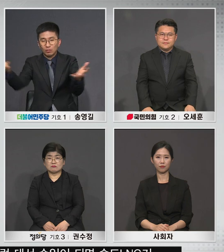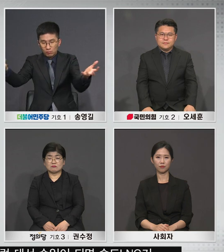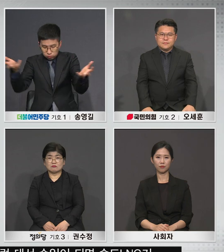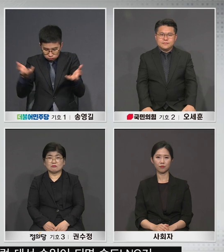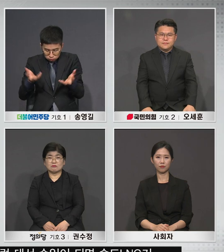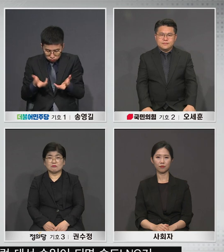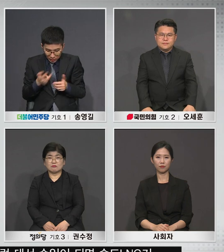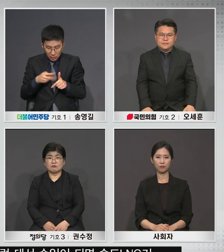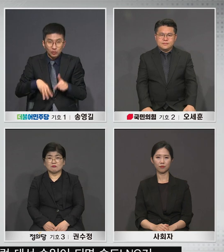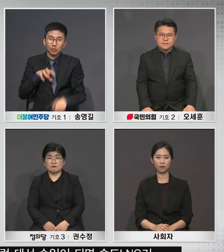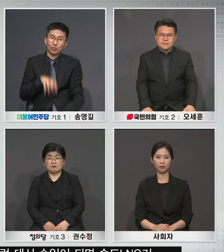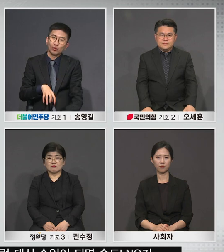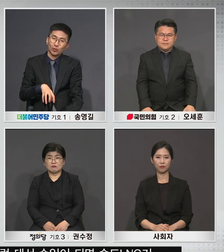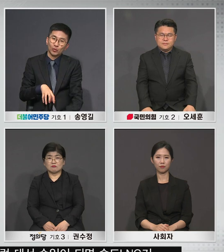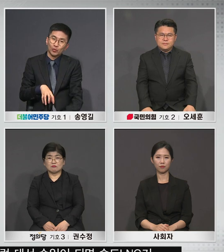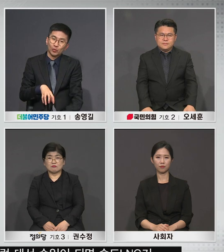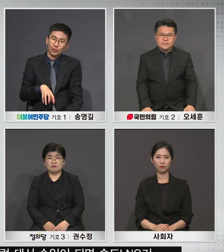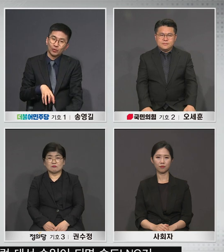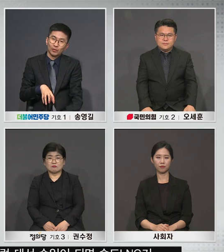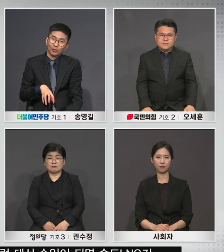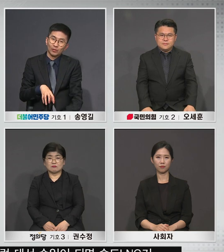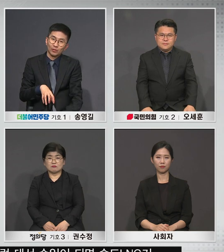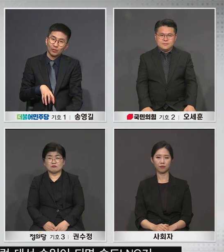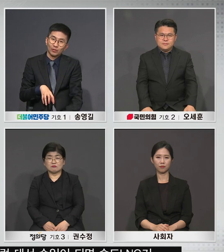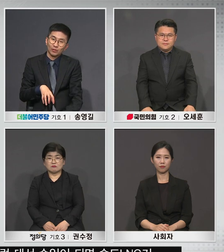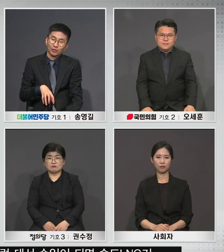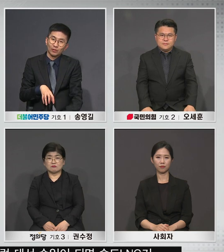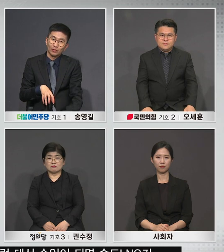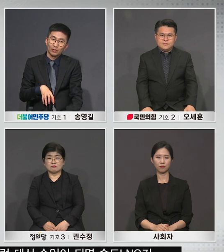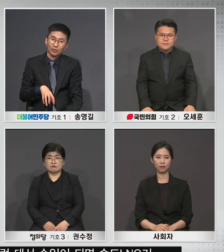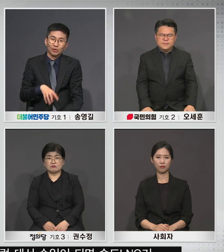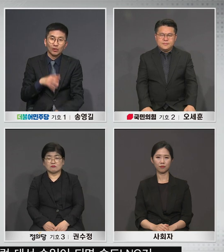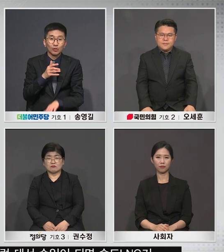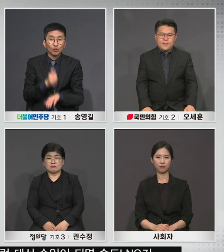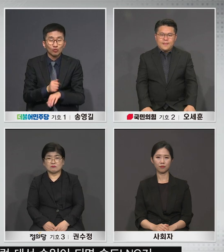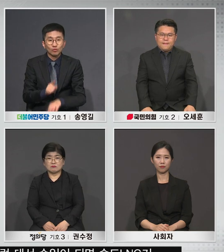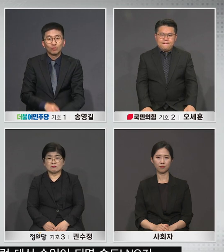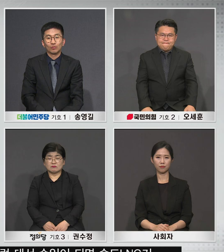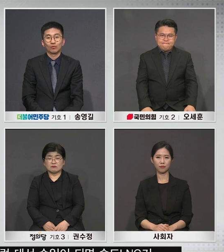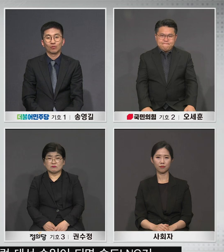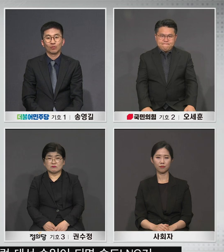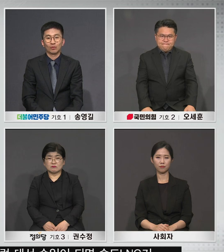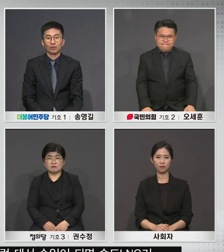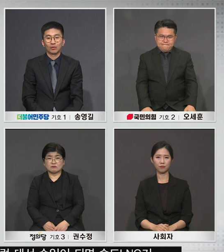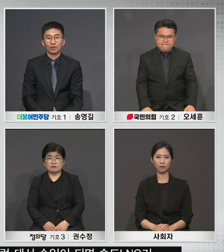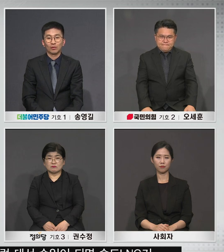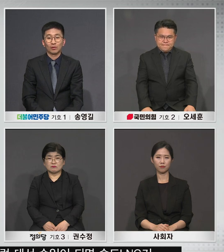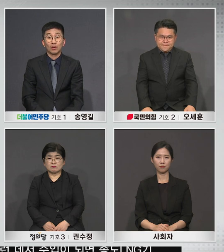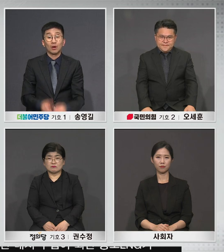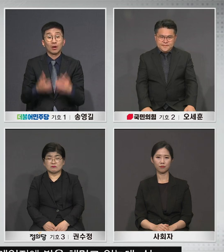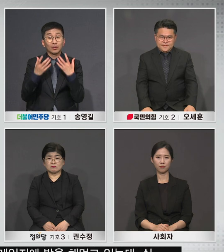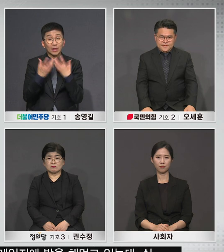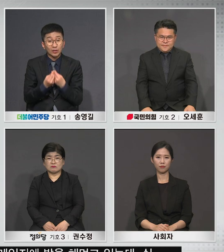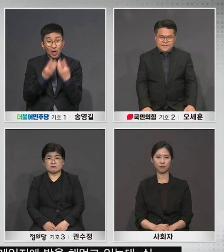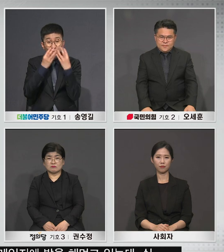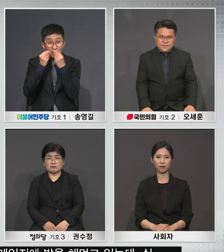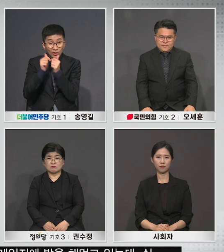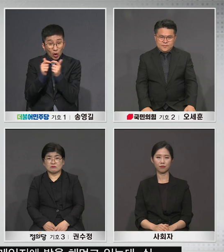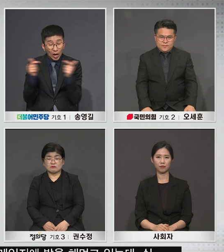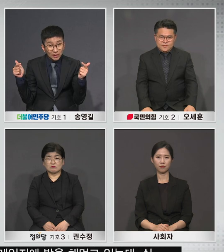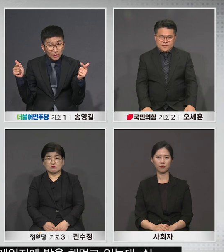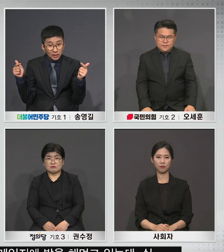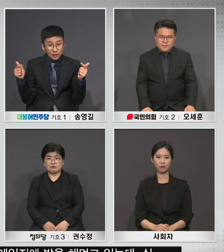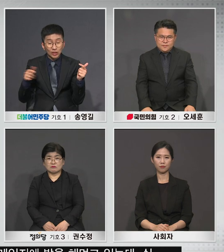하는데 제가 점안이 나오게 된 배경은 경인 안하백기를 만들 때 쓰레기 매립지 일부를 수용을 해서